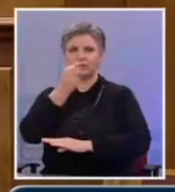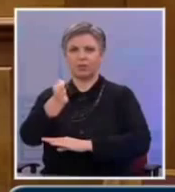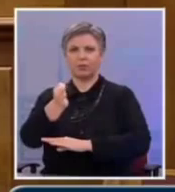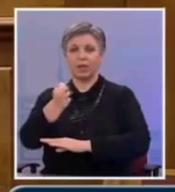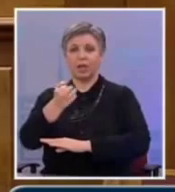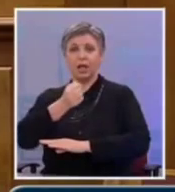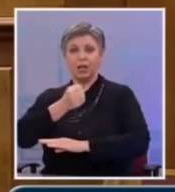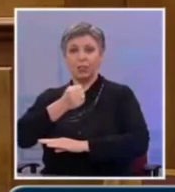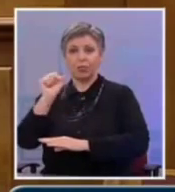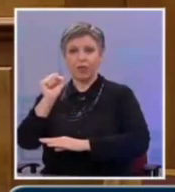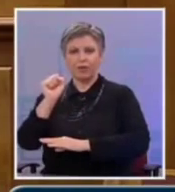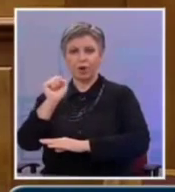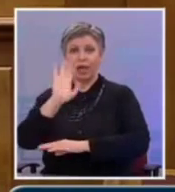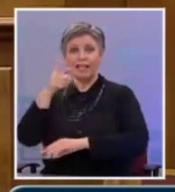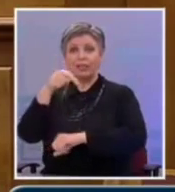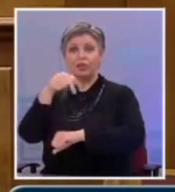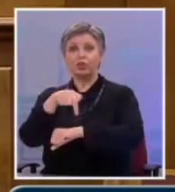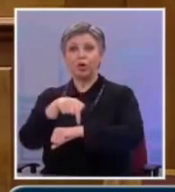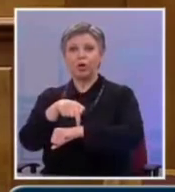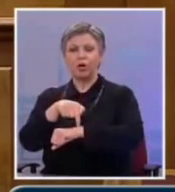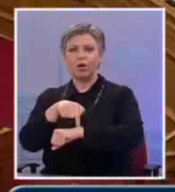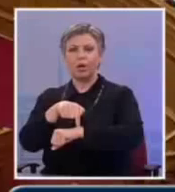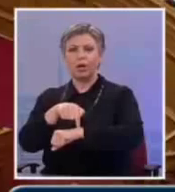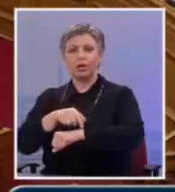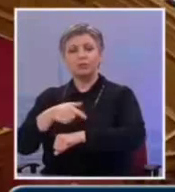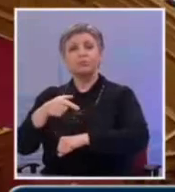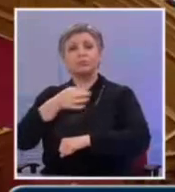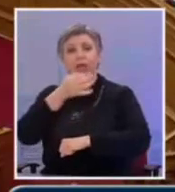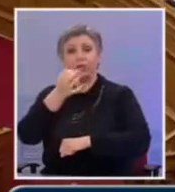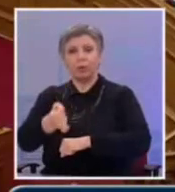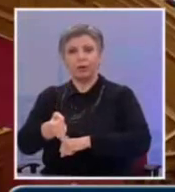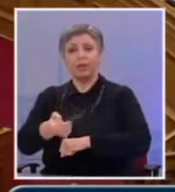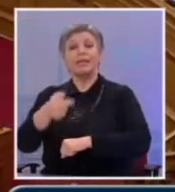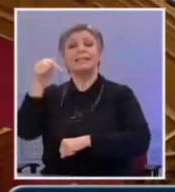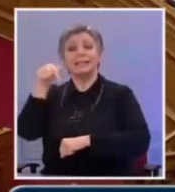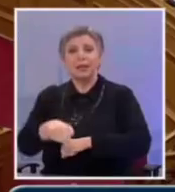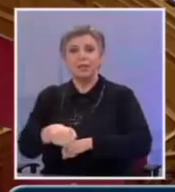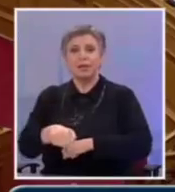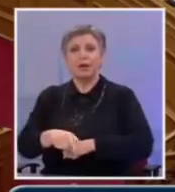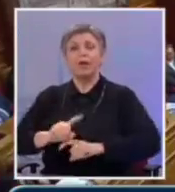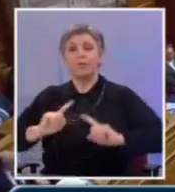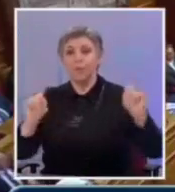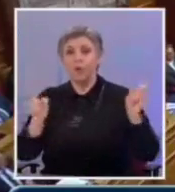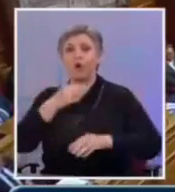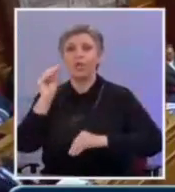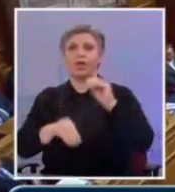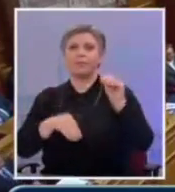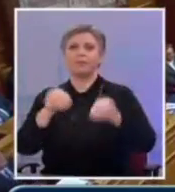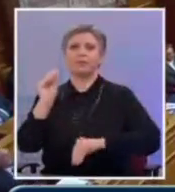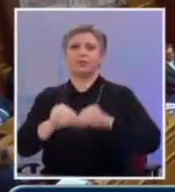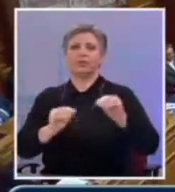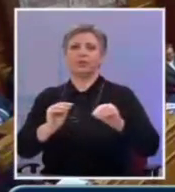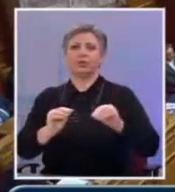τώρα, να το πει σήμερα που όλοι μας θα ψηφίσουμε αν αποδεχόμαστε ή